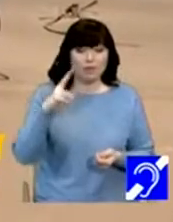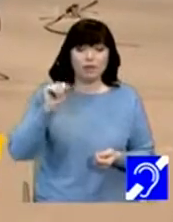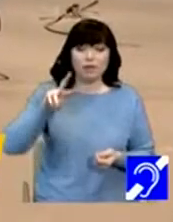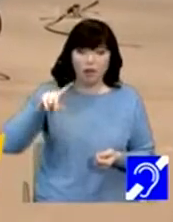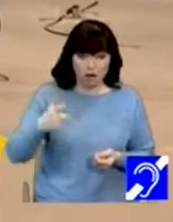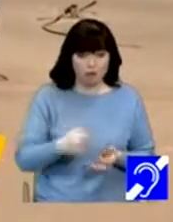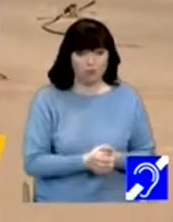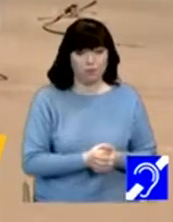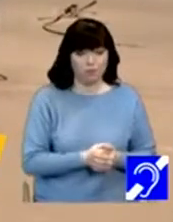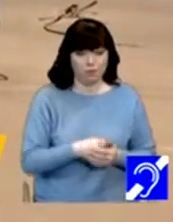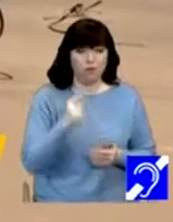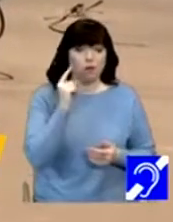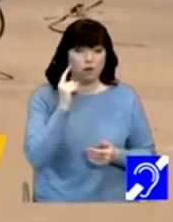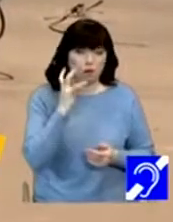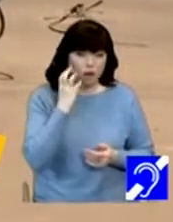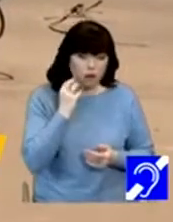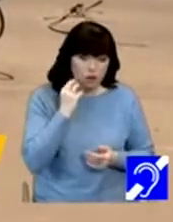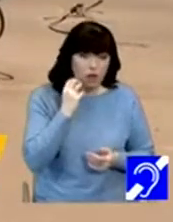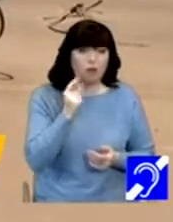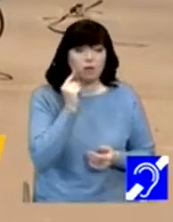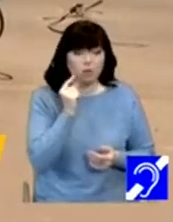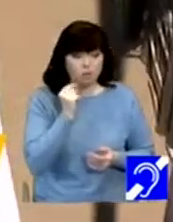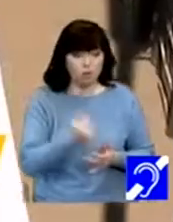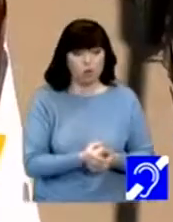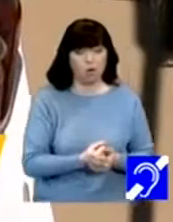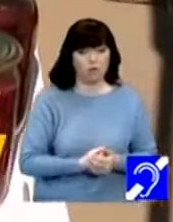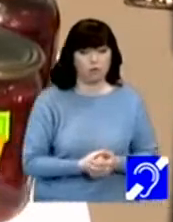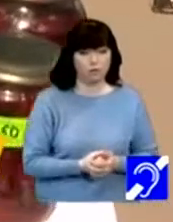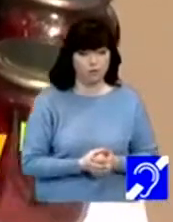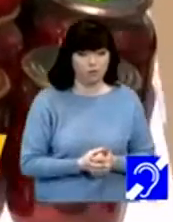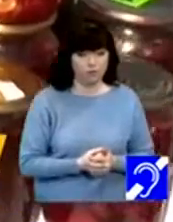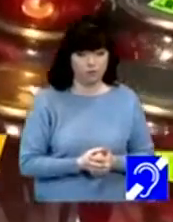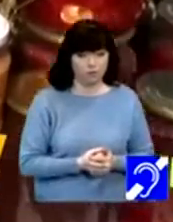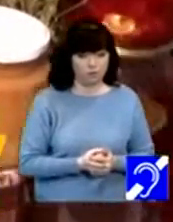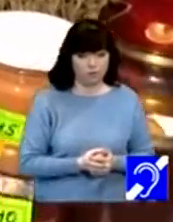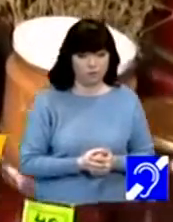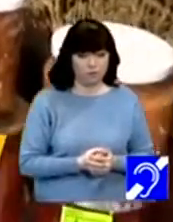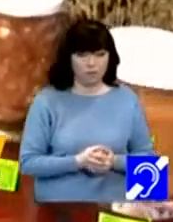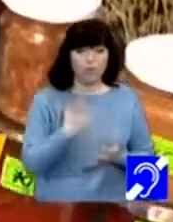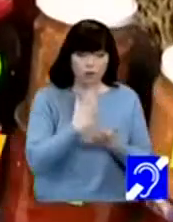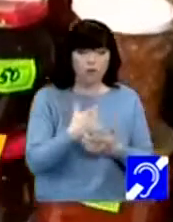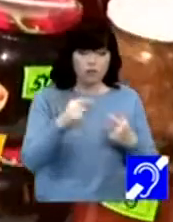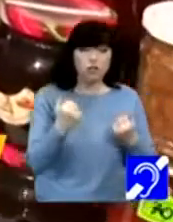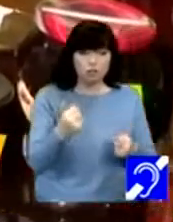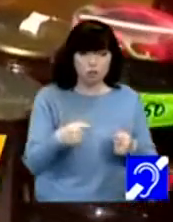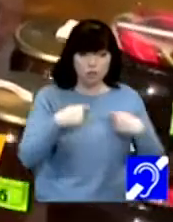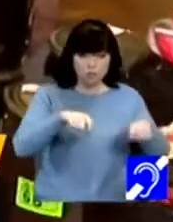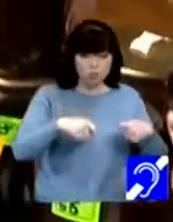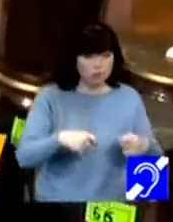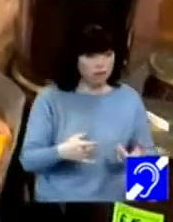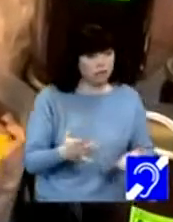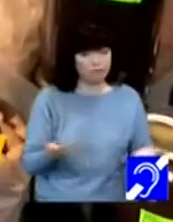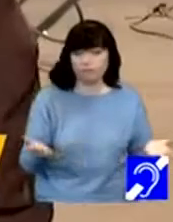migdal, miere, propolis. Aveți unde să veniți acum cu pandemie? Nu, mai